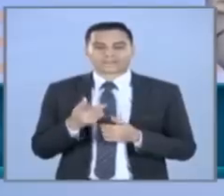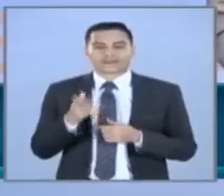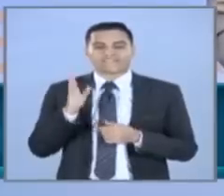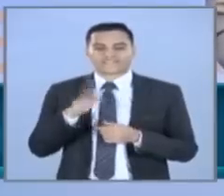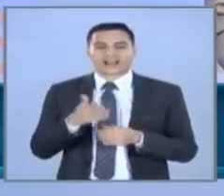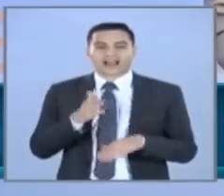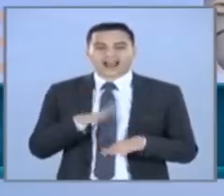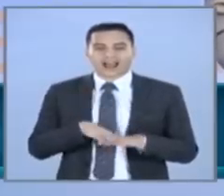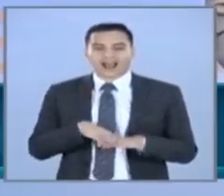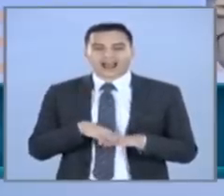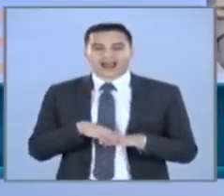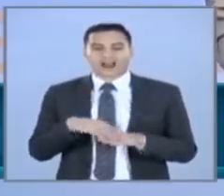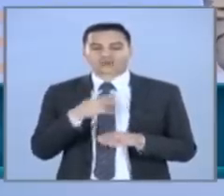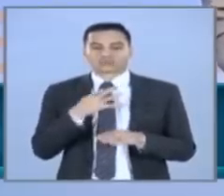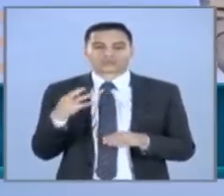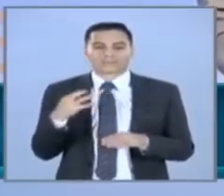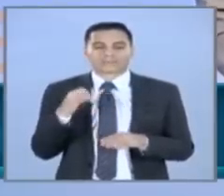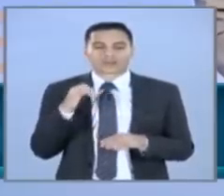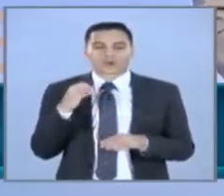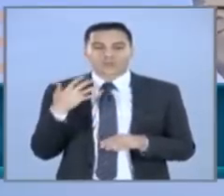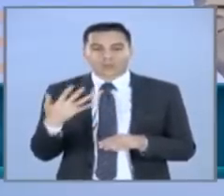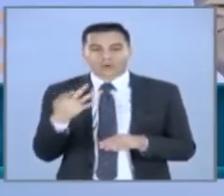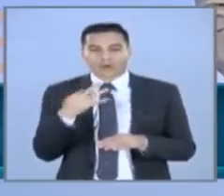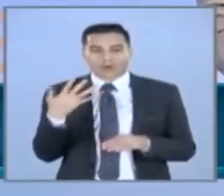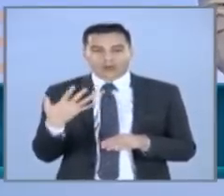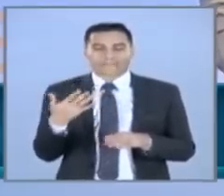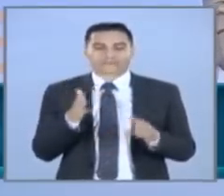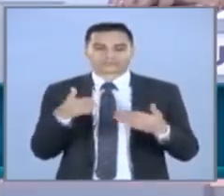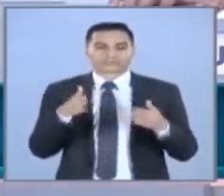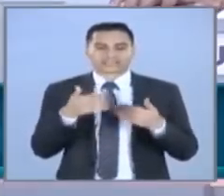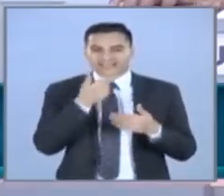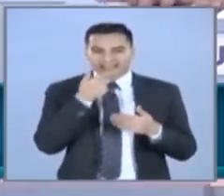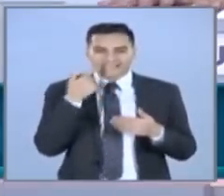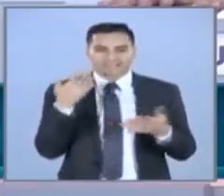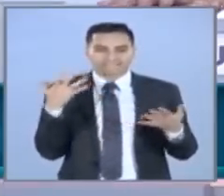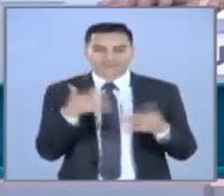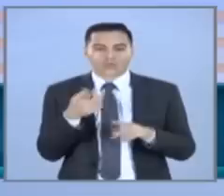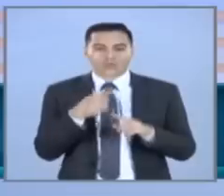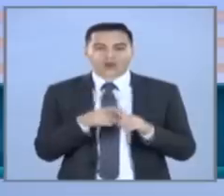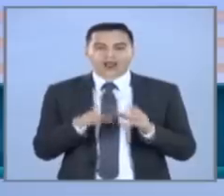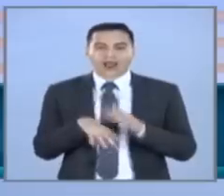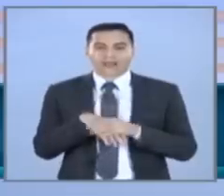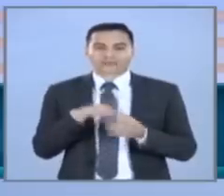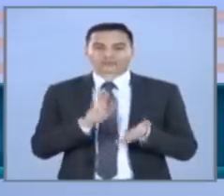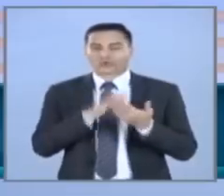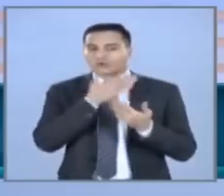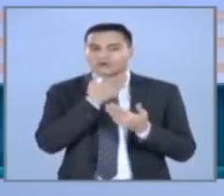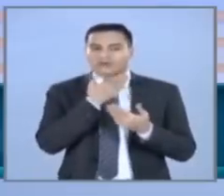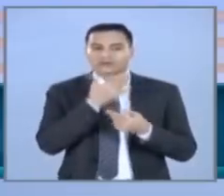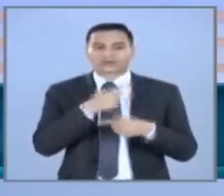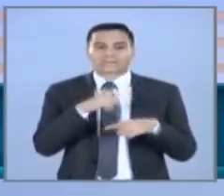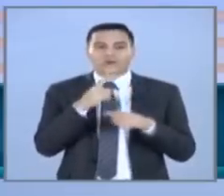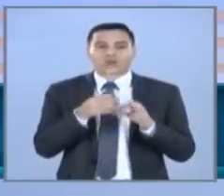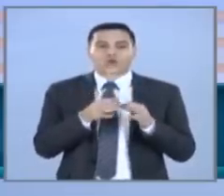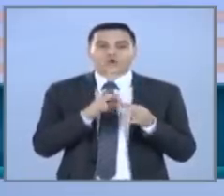تحتوي على 305 وحدة طب أسنان، وعالجت أكتر من 1,000,000